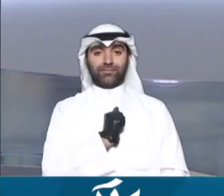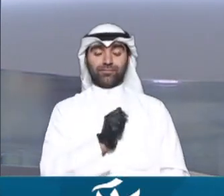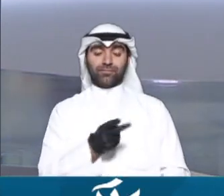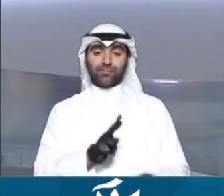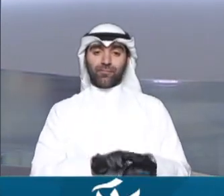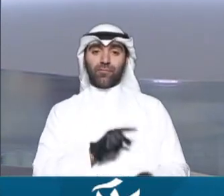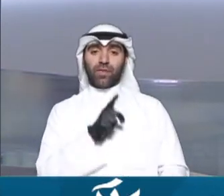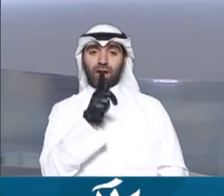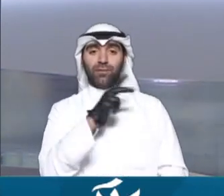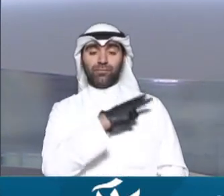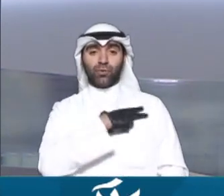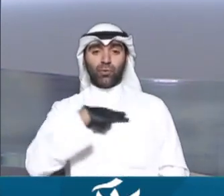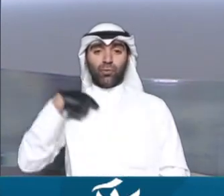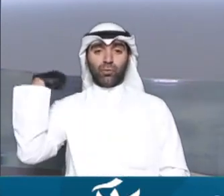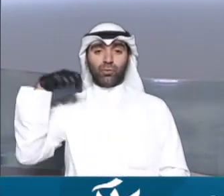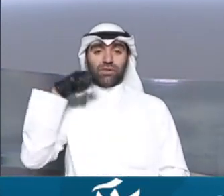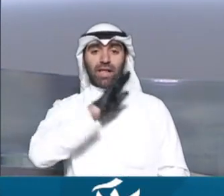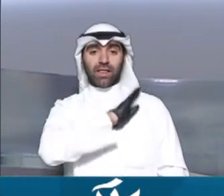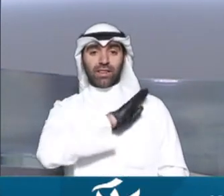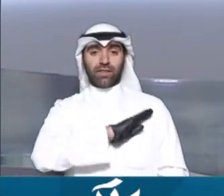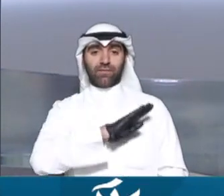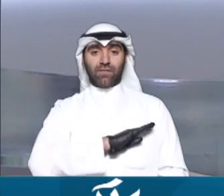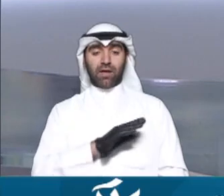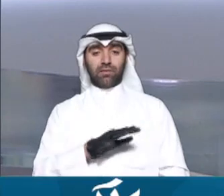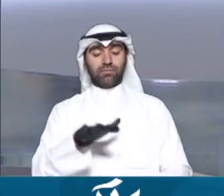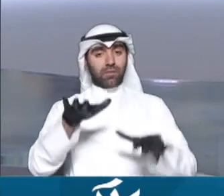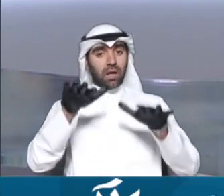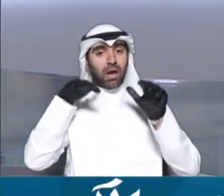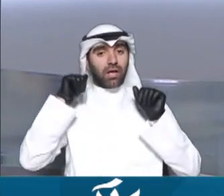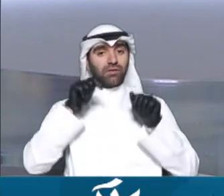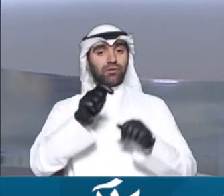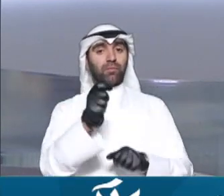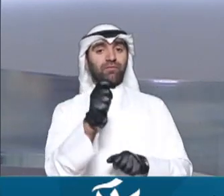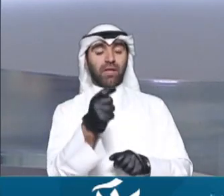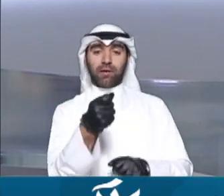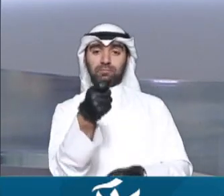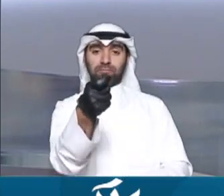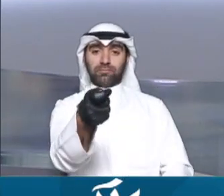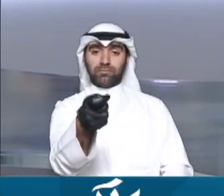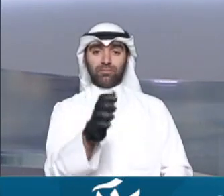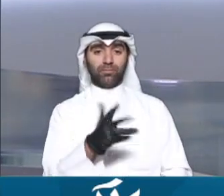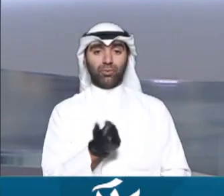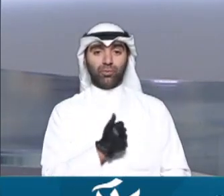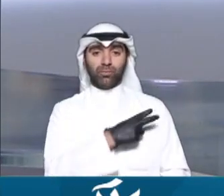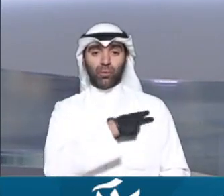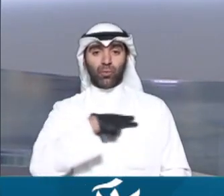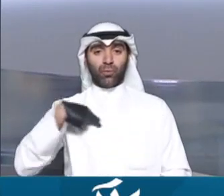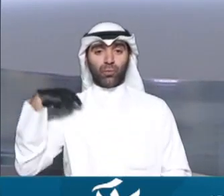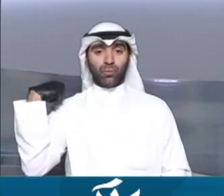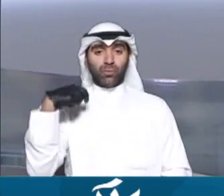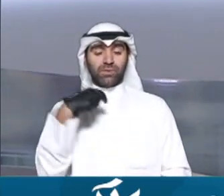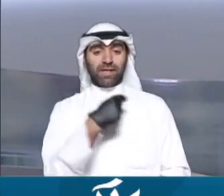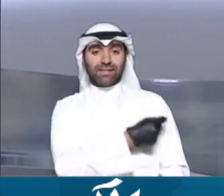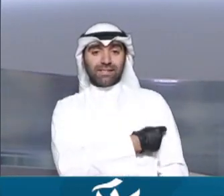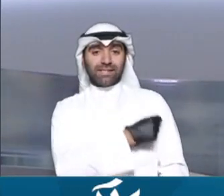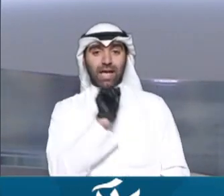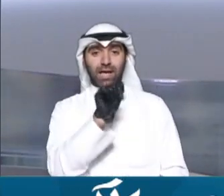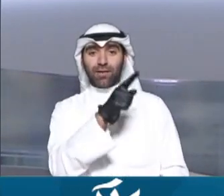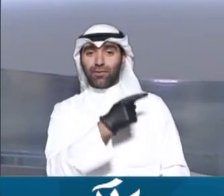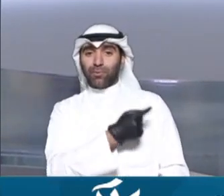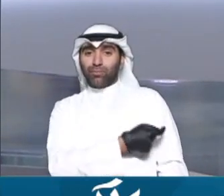وزارة الصحة الصالة رقم 5 في أرض المعارض الدولية في منطقة مشرف